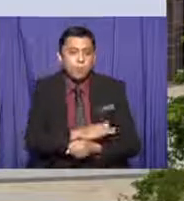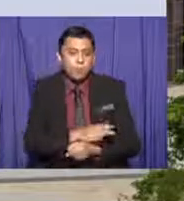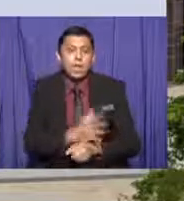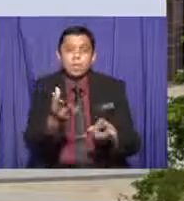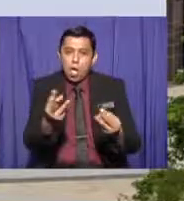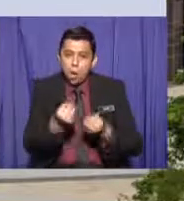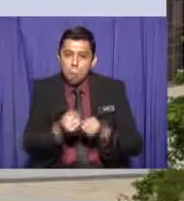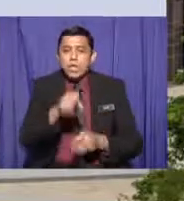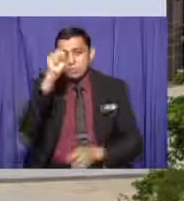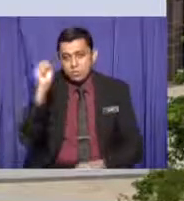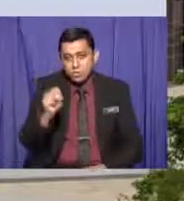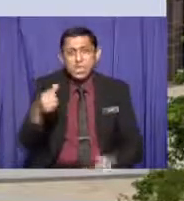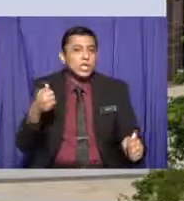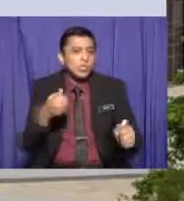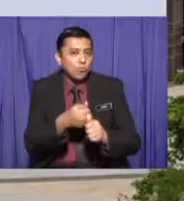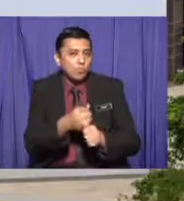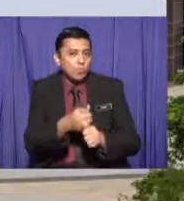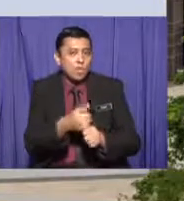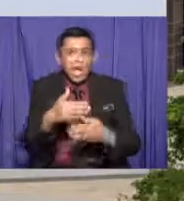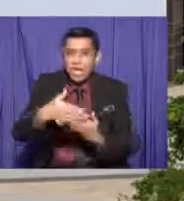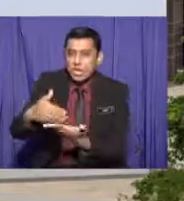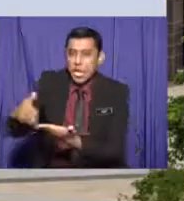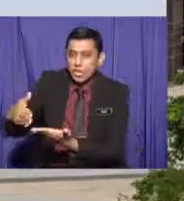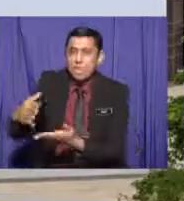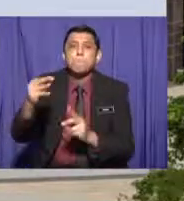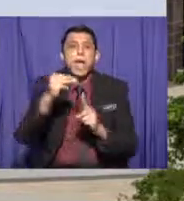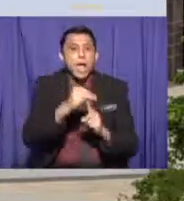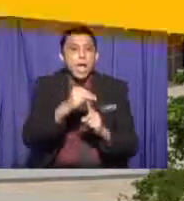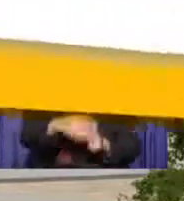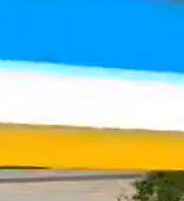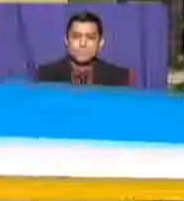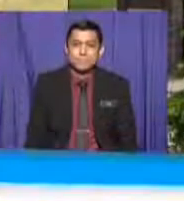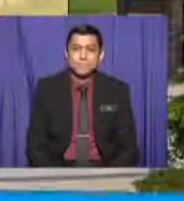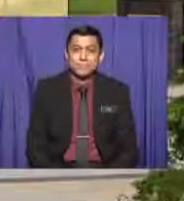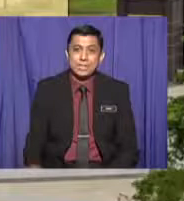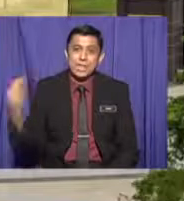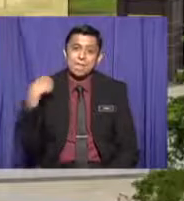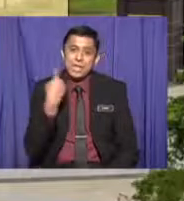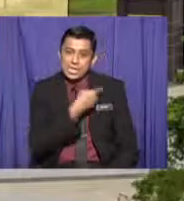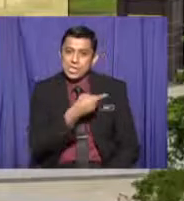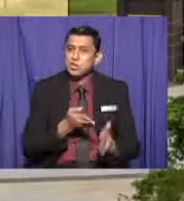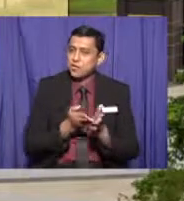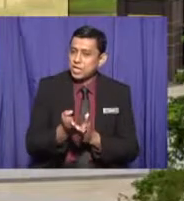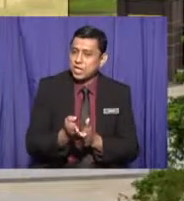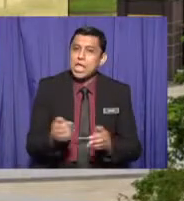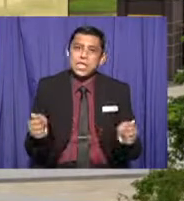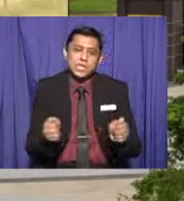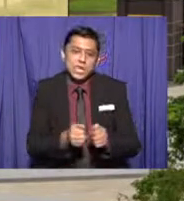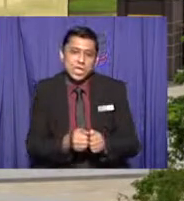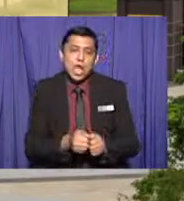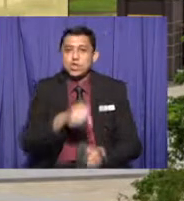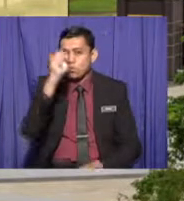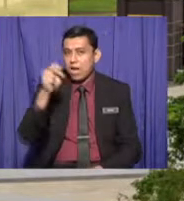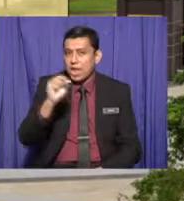kehendak soalan mengikut agihan markah. Mari kita teruskan dengan soalan